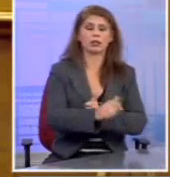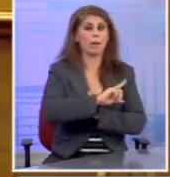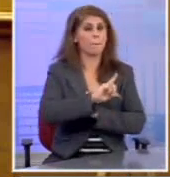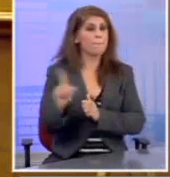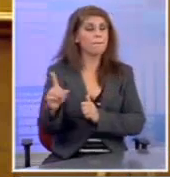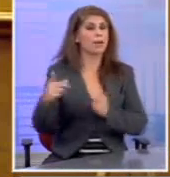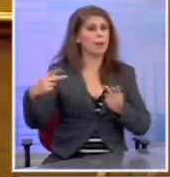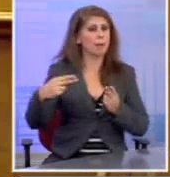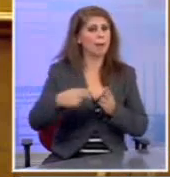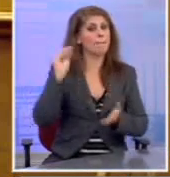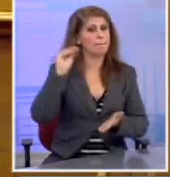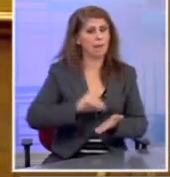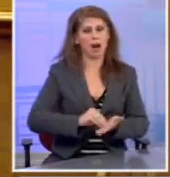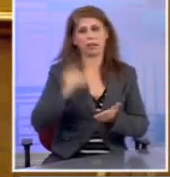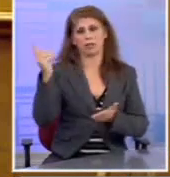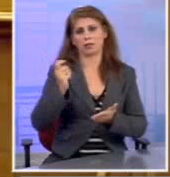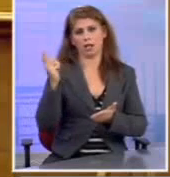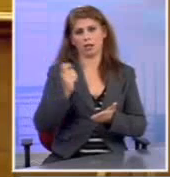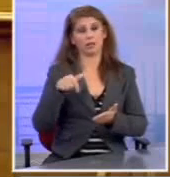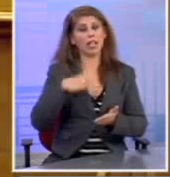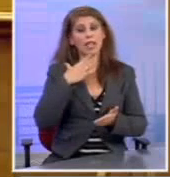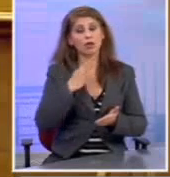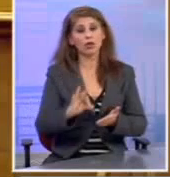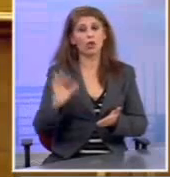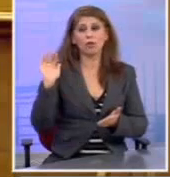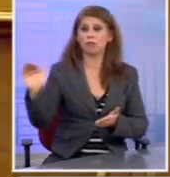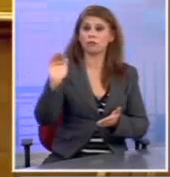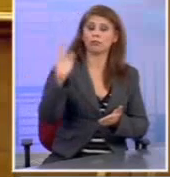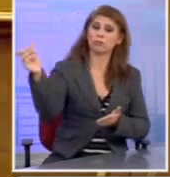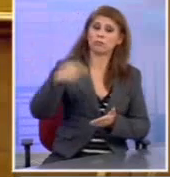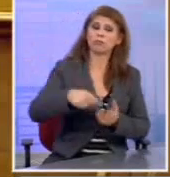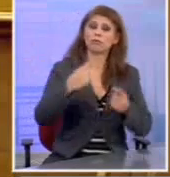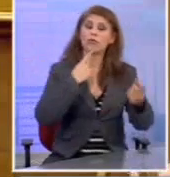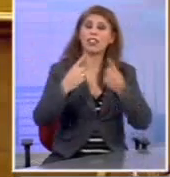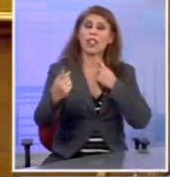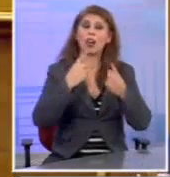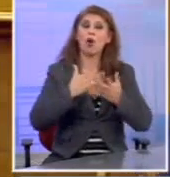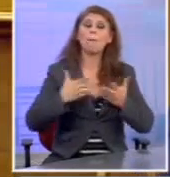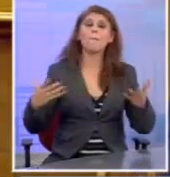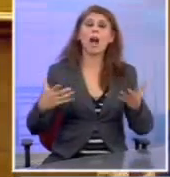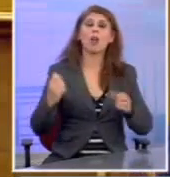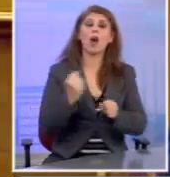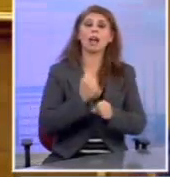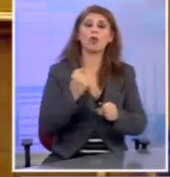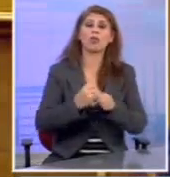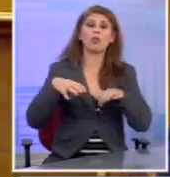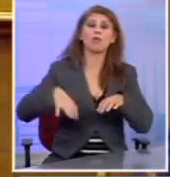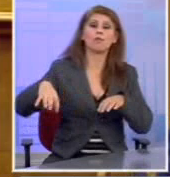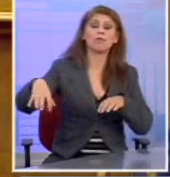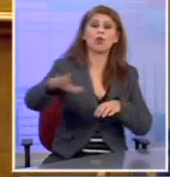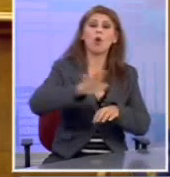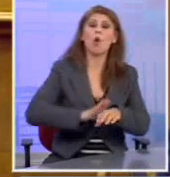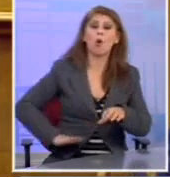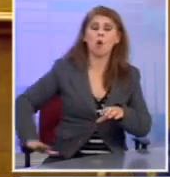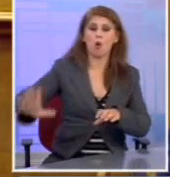εκ νέου συντάξεις, και γι' αυτό καλέσαμε σε διάλογο τους μεγαλύτερους εργοδοτικούς φορείς της χώρας και τους